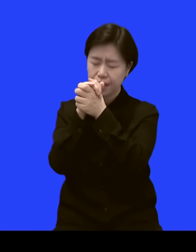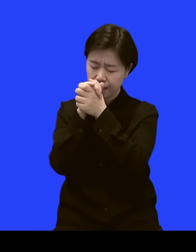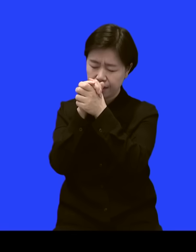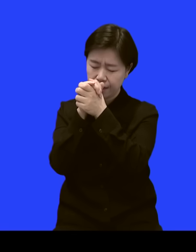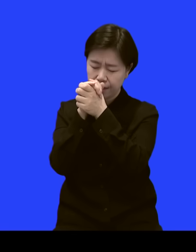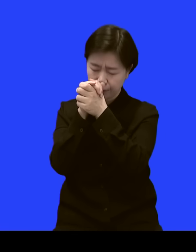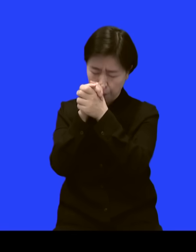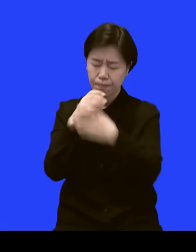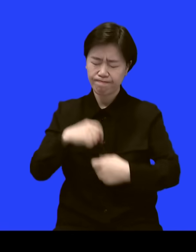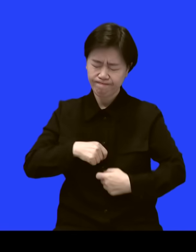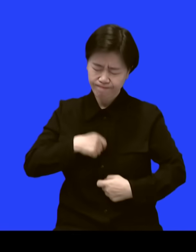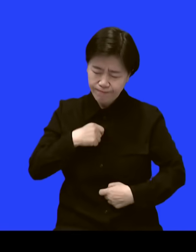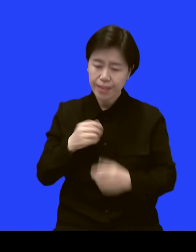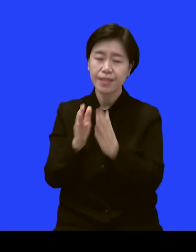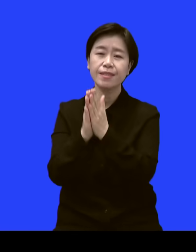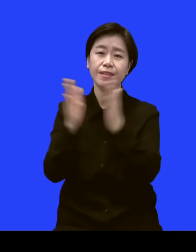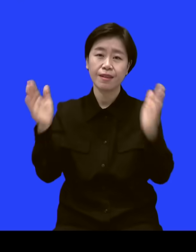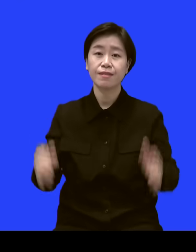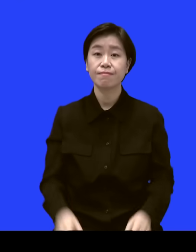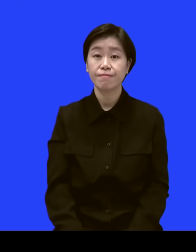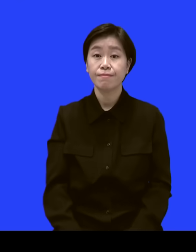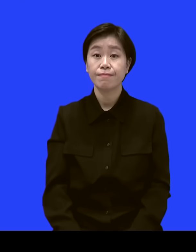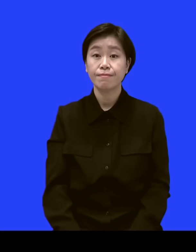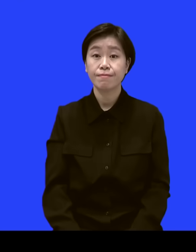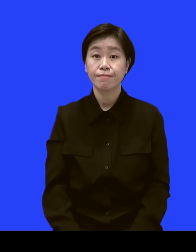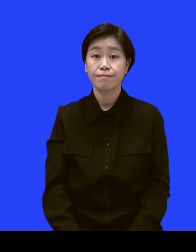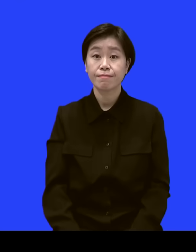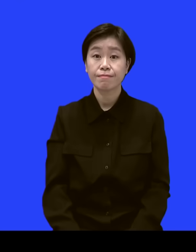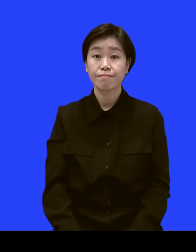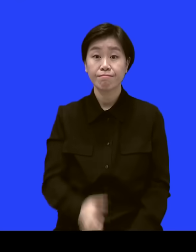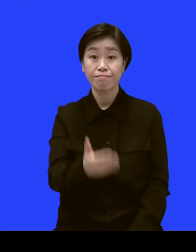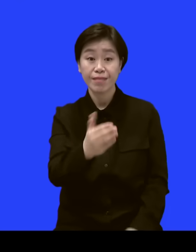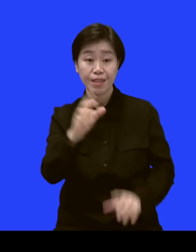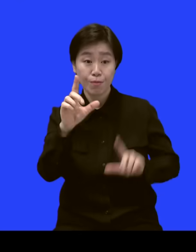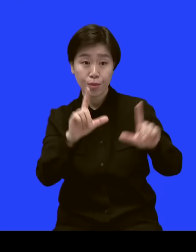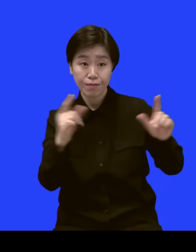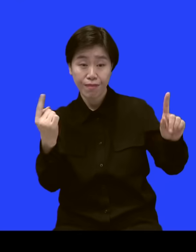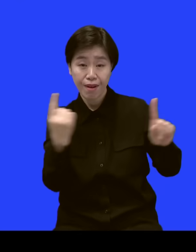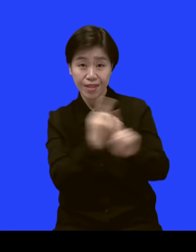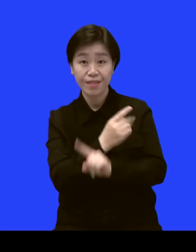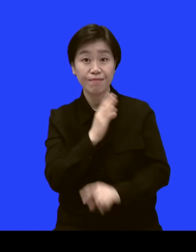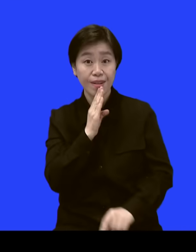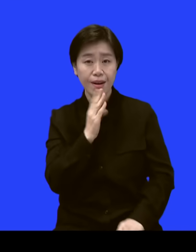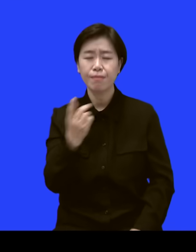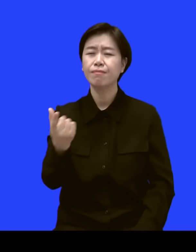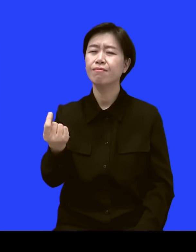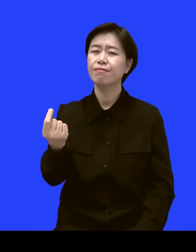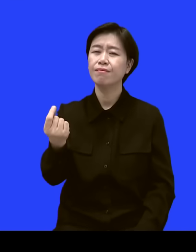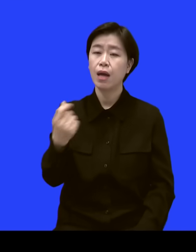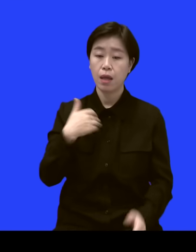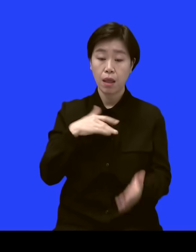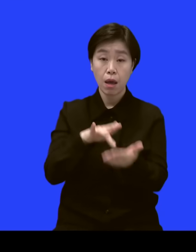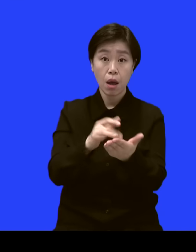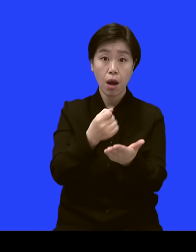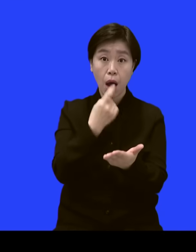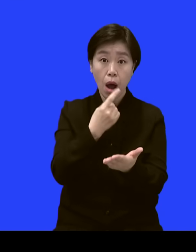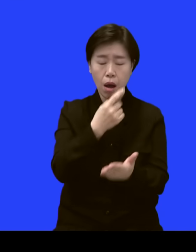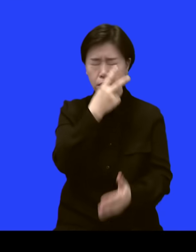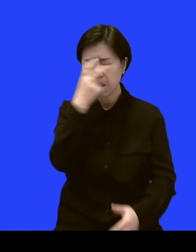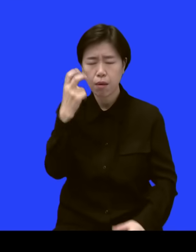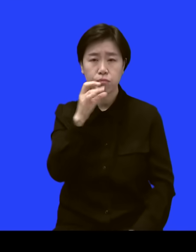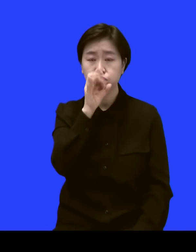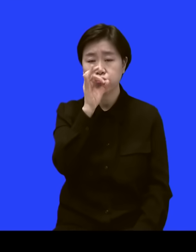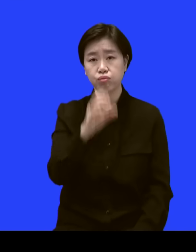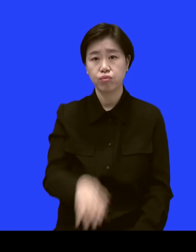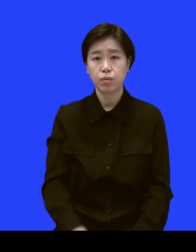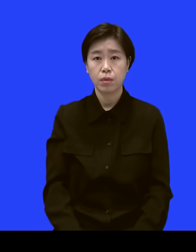것 같아요. 진심으로. 그래 이제 변하시기 시작했네요. 네, 그러면서 예. 어차피 약을 먹어도 못 자니까 예.